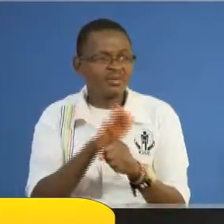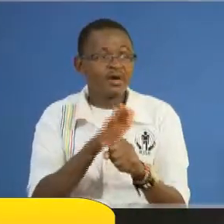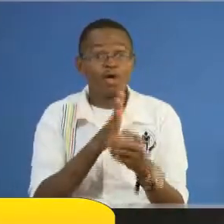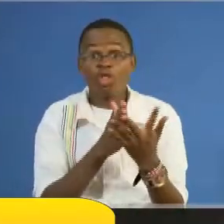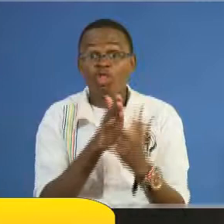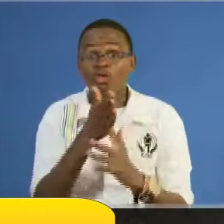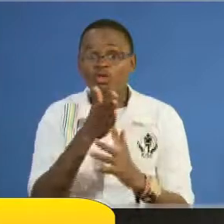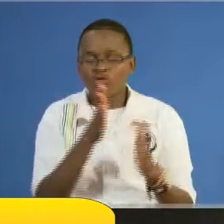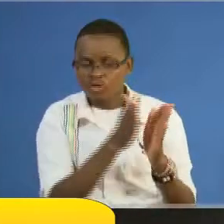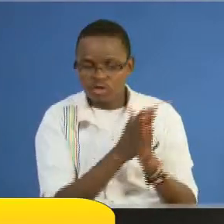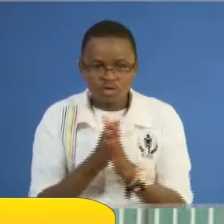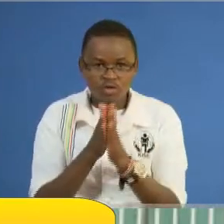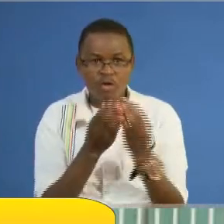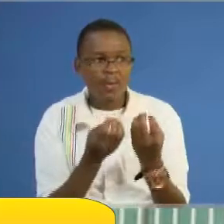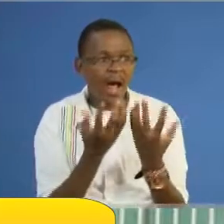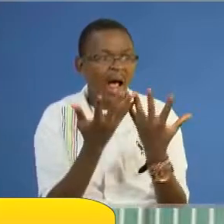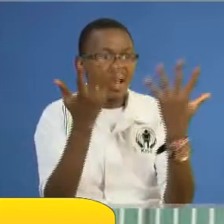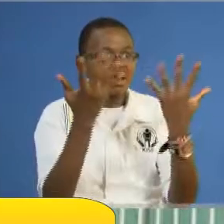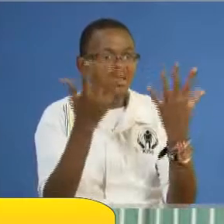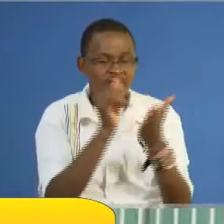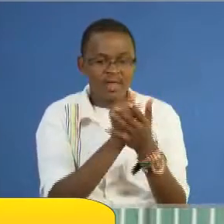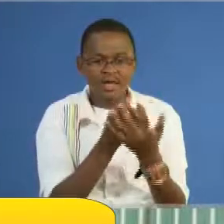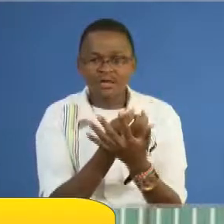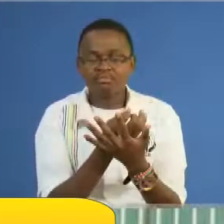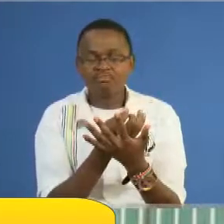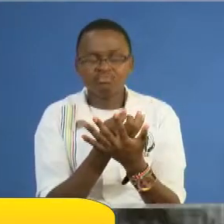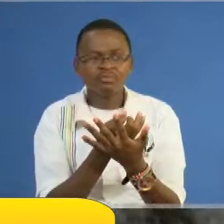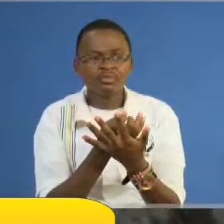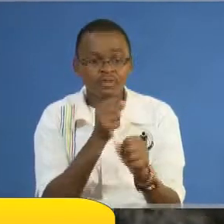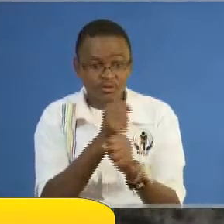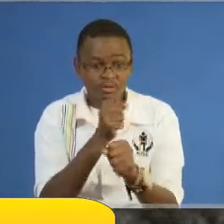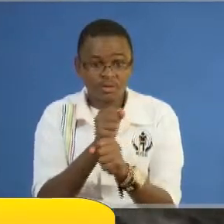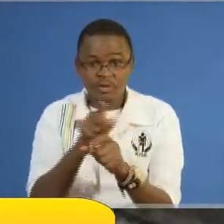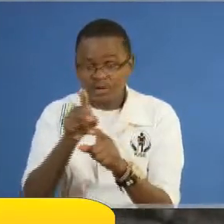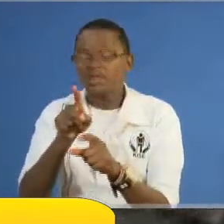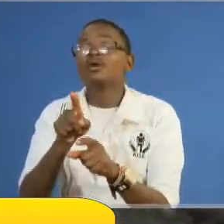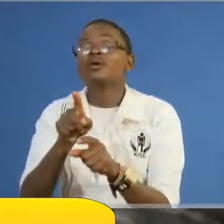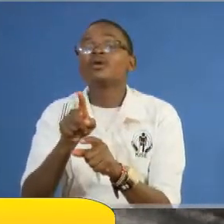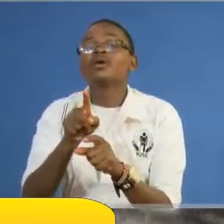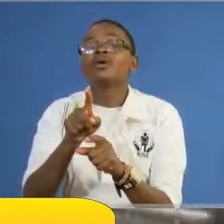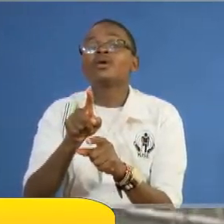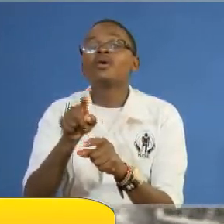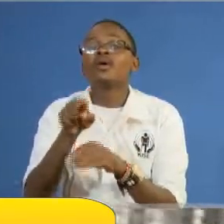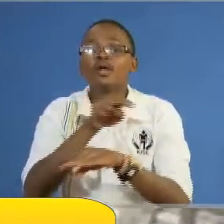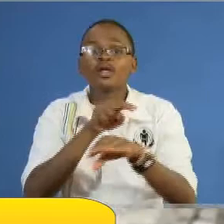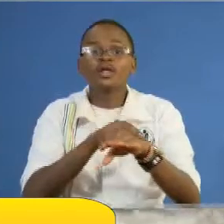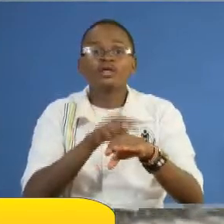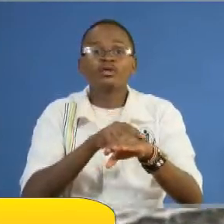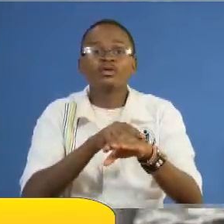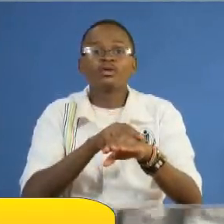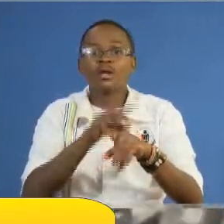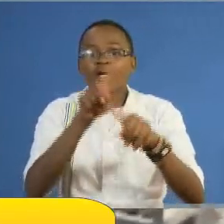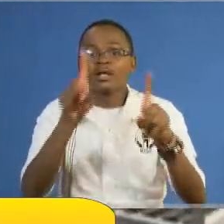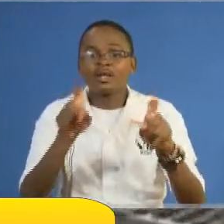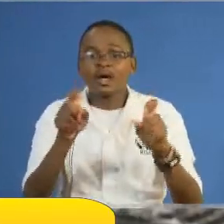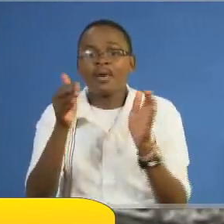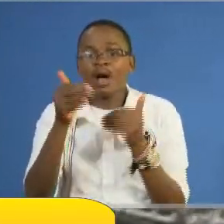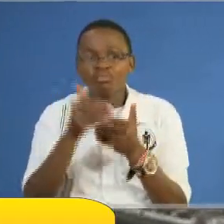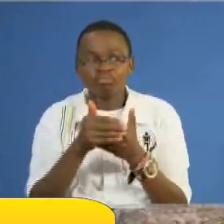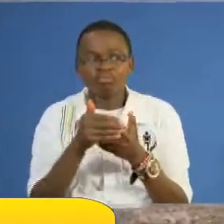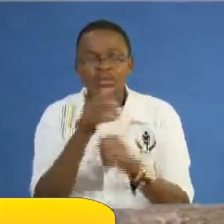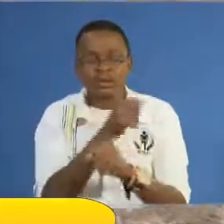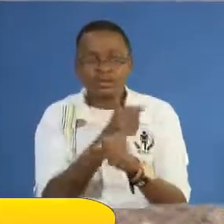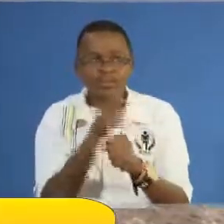kupitia visa vya moto vilivyosababishwa na wanafunzi, huku mtihani wa kitaifa ukikaribia.